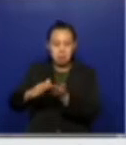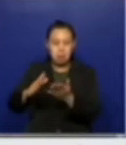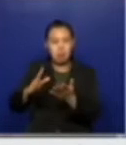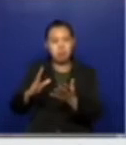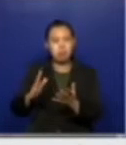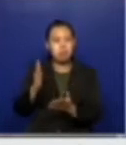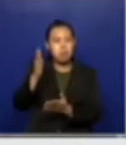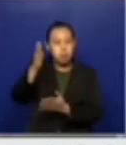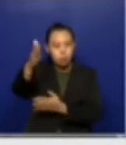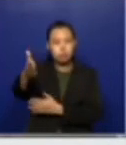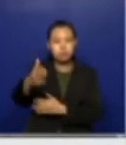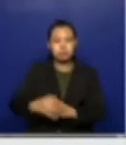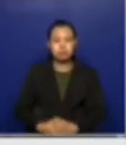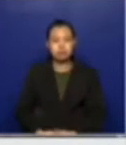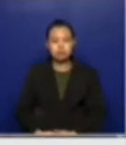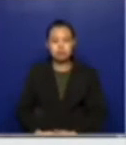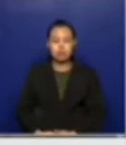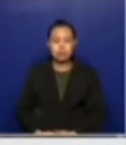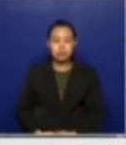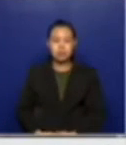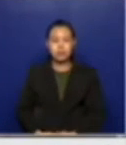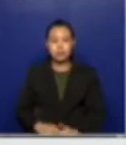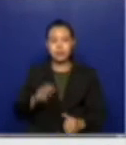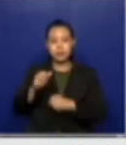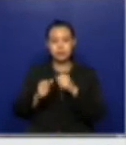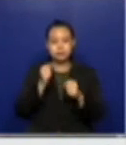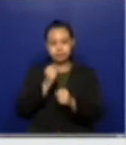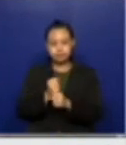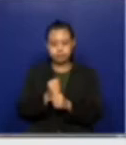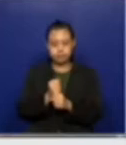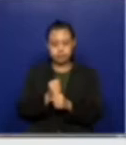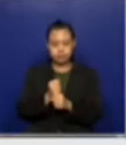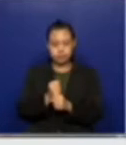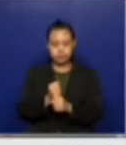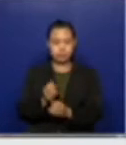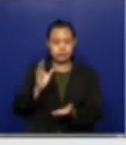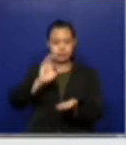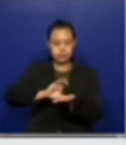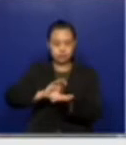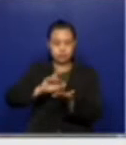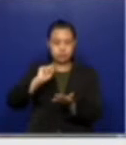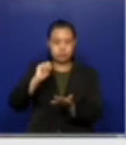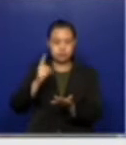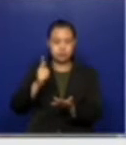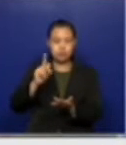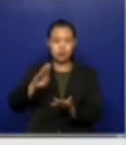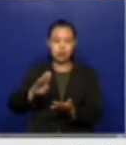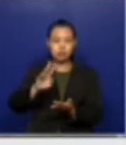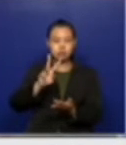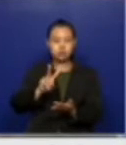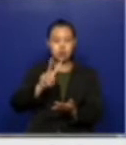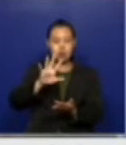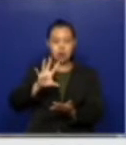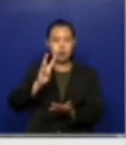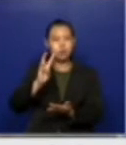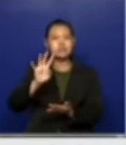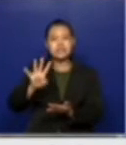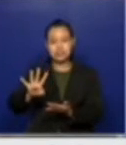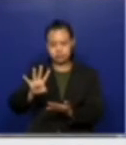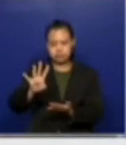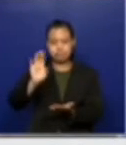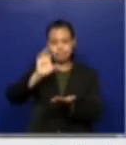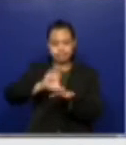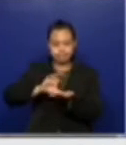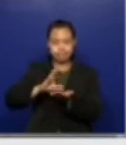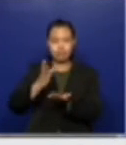ปัญหาเฉพาะหน้าในปีงบประมาณ2564นี้รัฐบาลได้ตั้งวงเงินงบประมาณไ